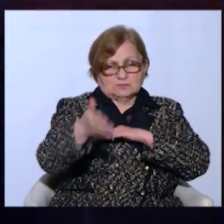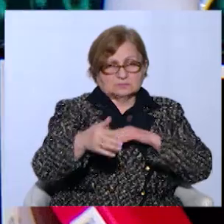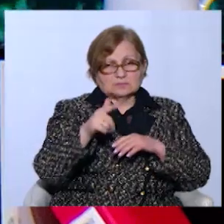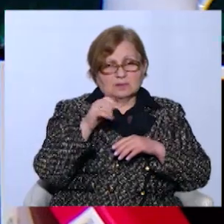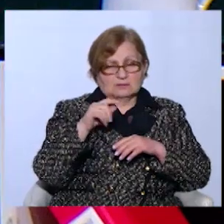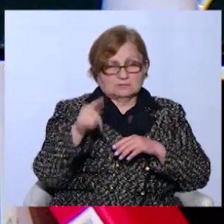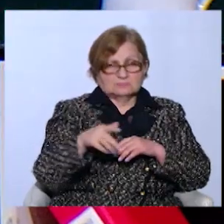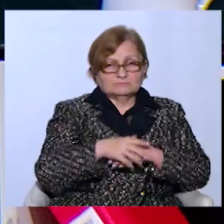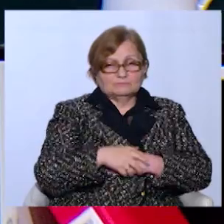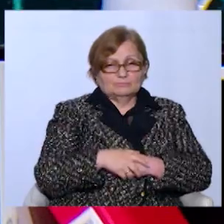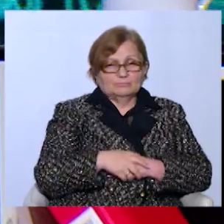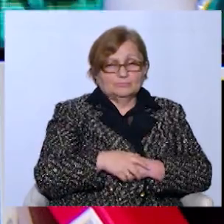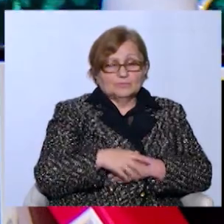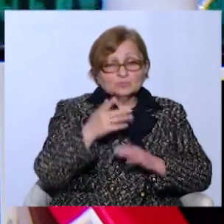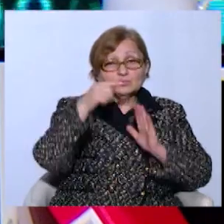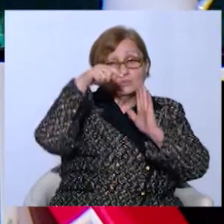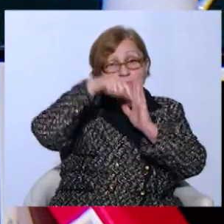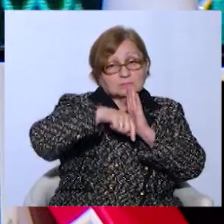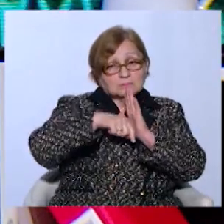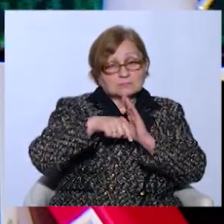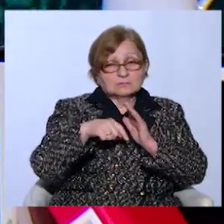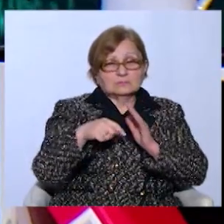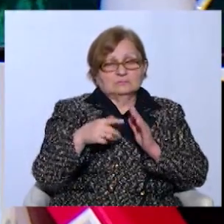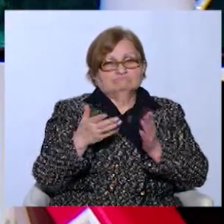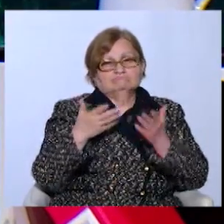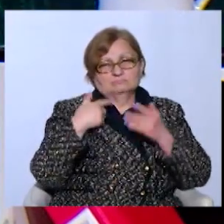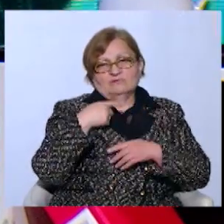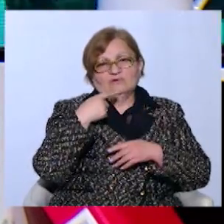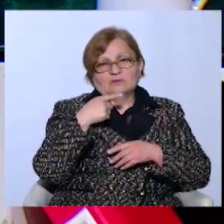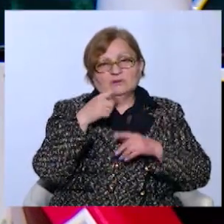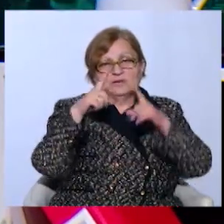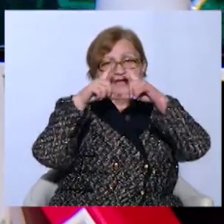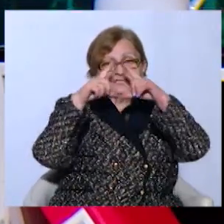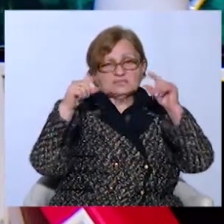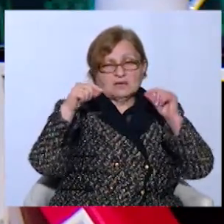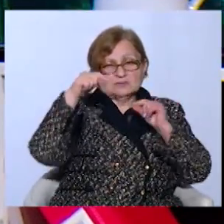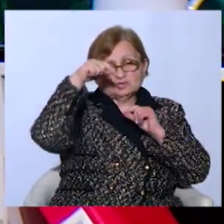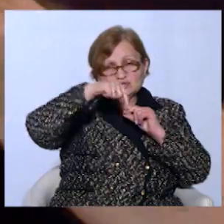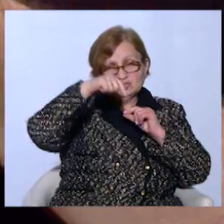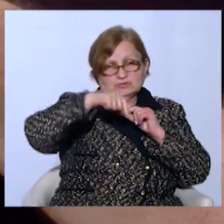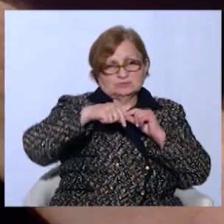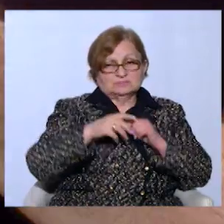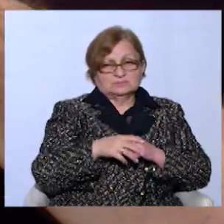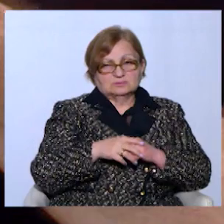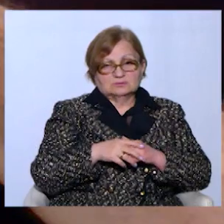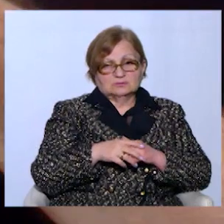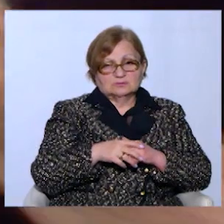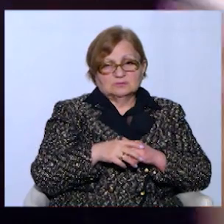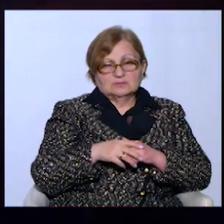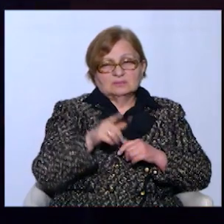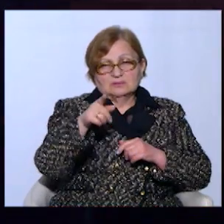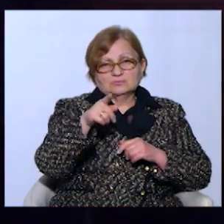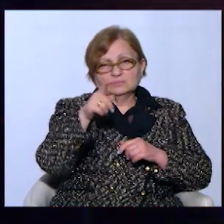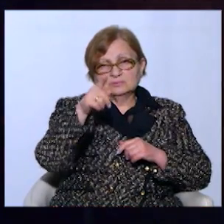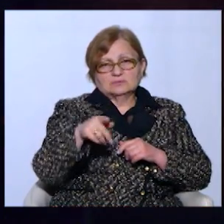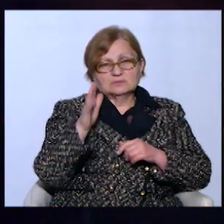არის. თუ აქ დავხატავ, მაშინ ვიტყვით, რომ ის არის შიგა არეში. მაგრამ თუ აი აქ